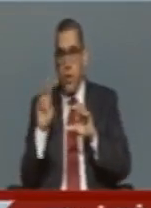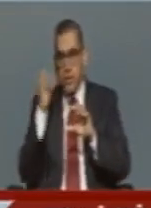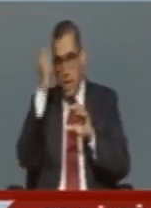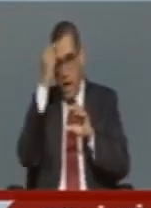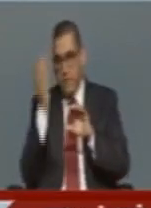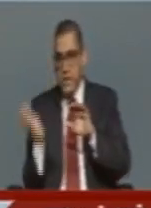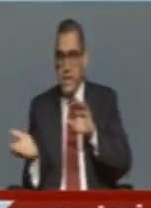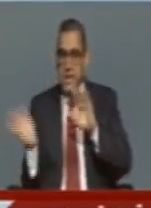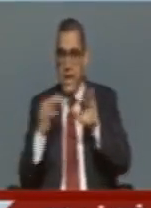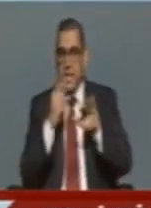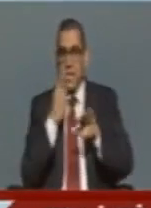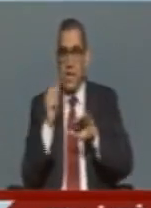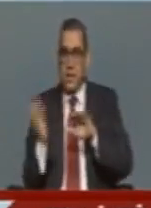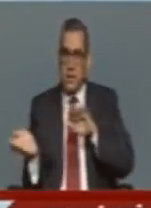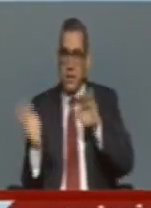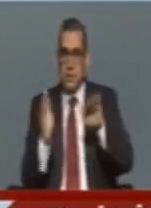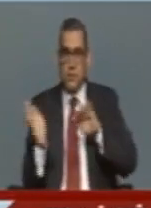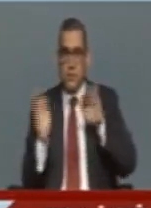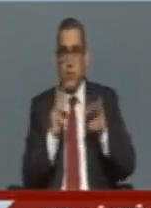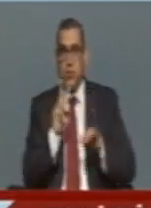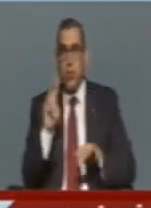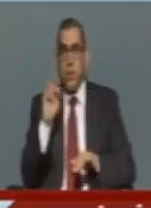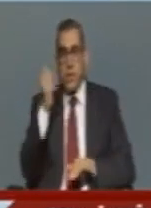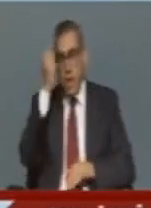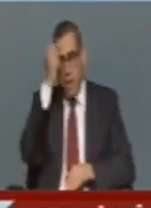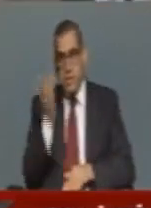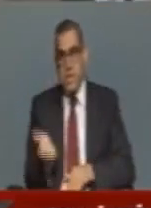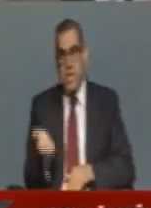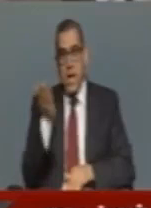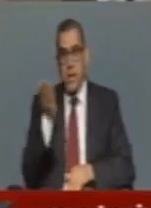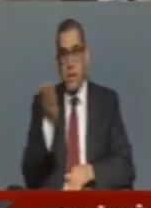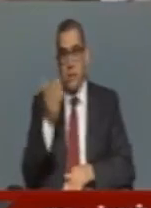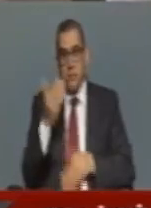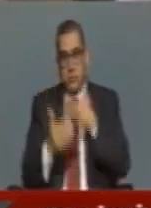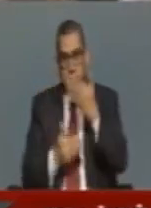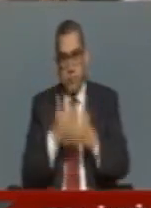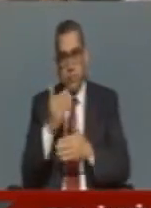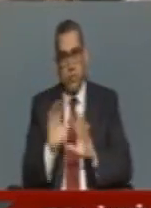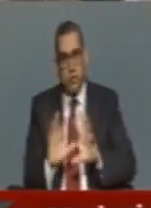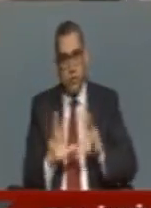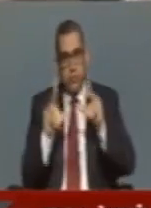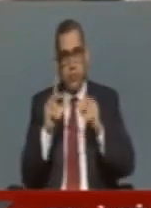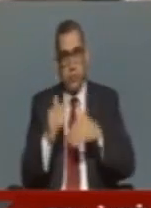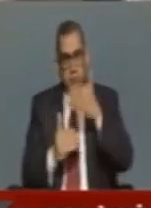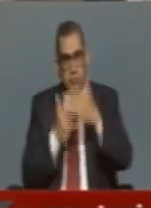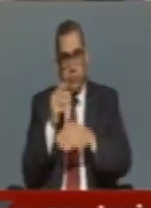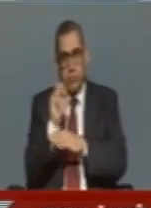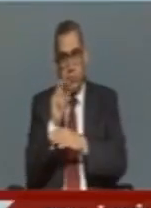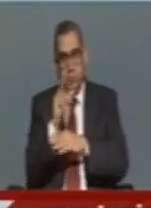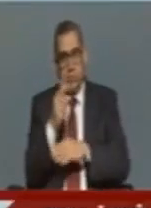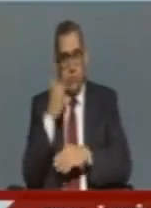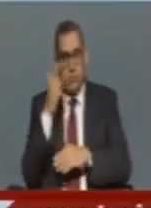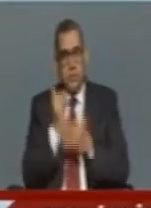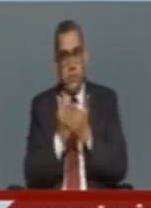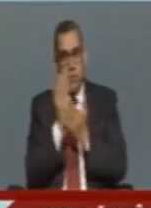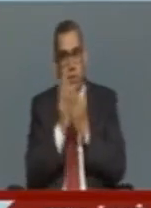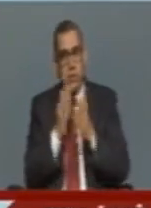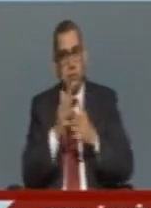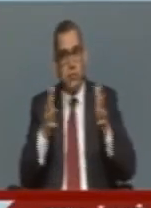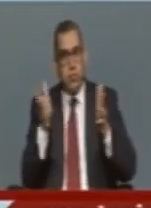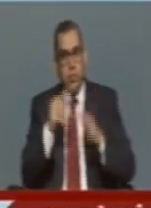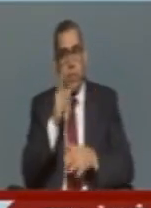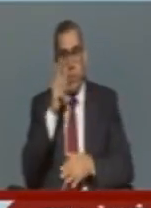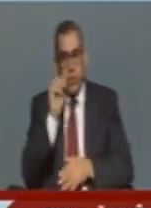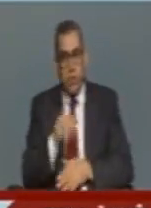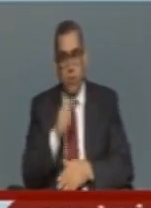750,000 طالب سنويا بيزيدوا في المدارس. في تطوير، في تغيير. صحيح. في رفع كفاءة، في تغيير مناهج، لكن ازاي بتقدروا ان انتوا تتعاملوا